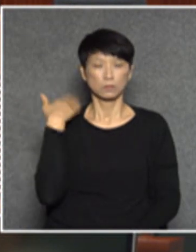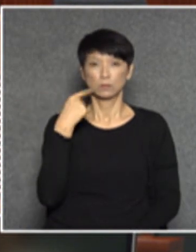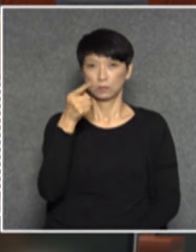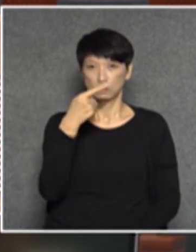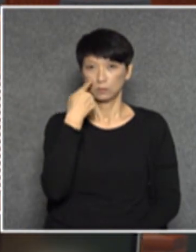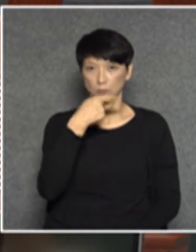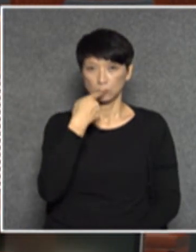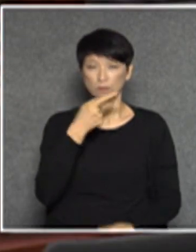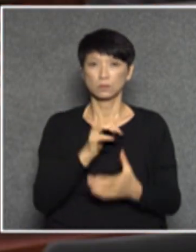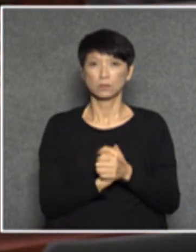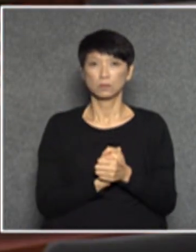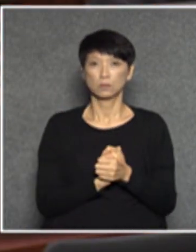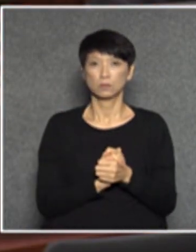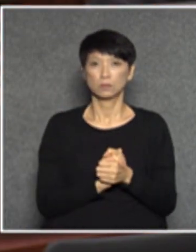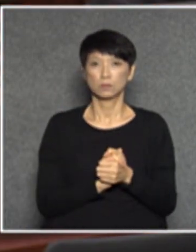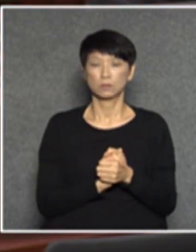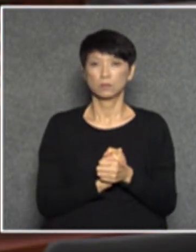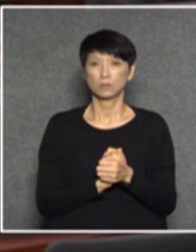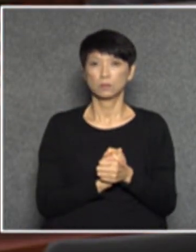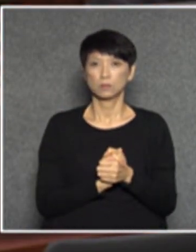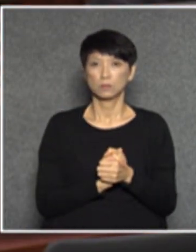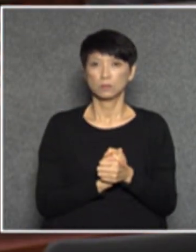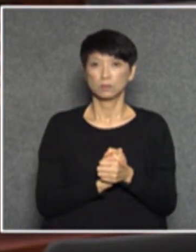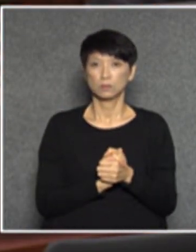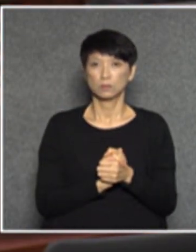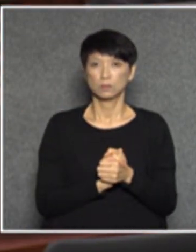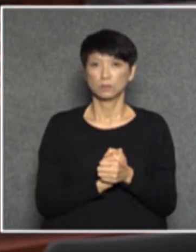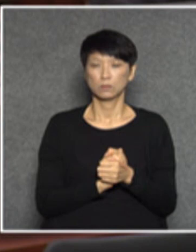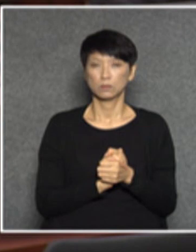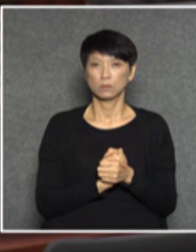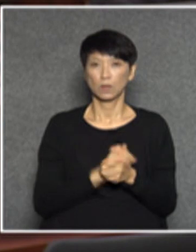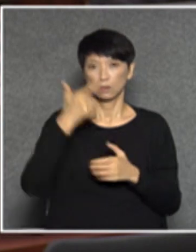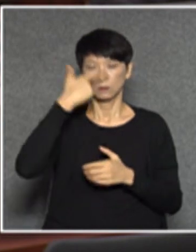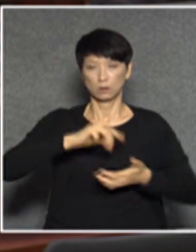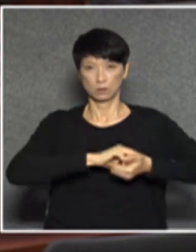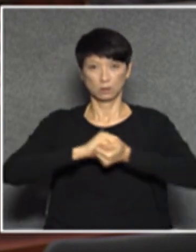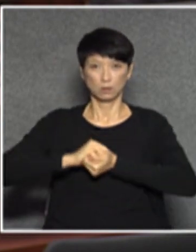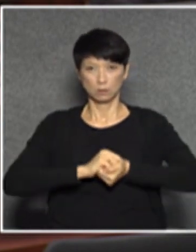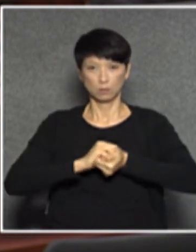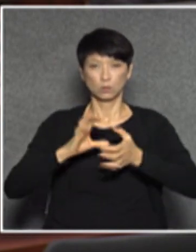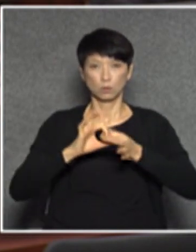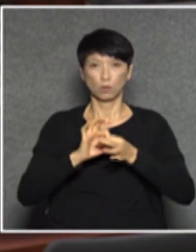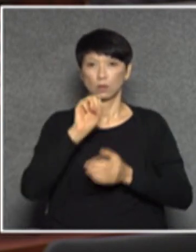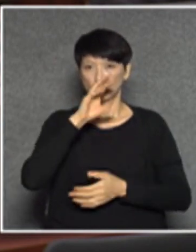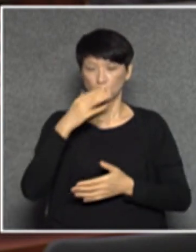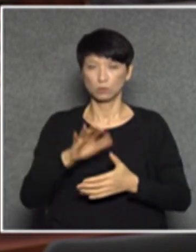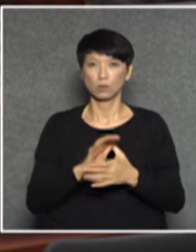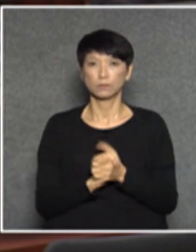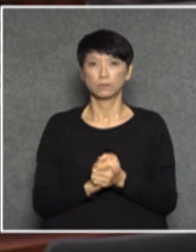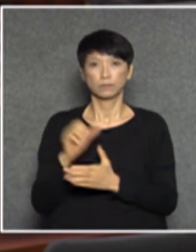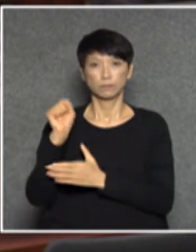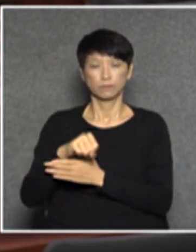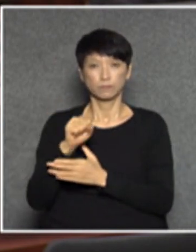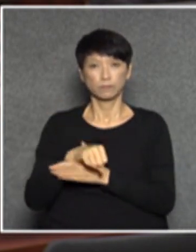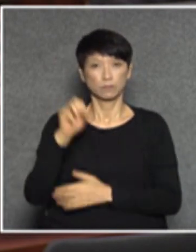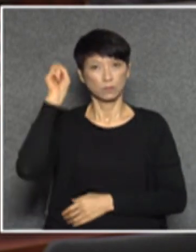了建立了新型的合作關係，亦都答應了我們的建議，